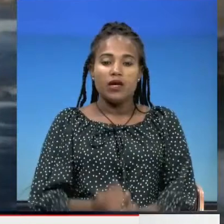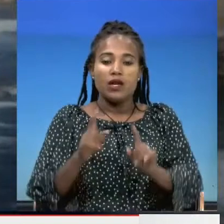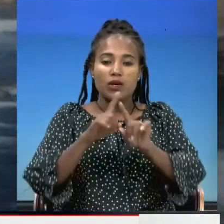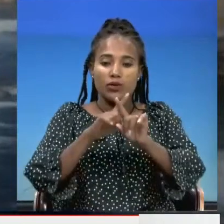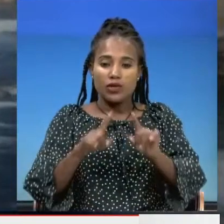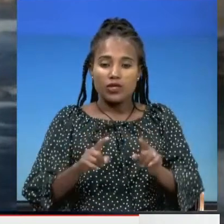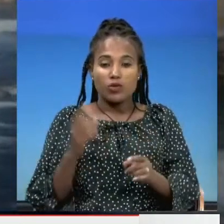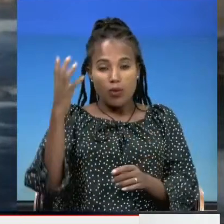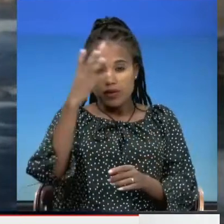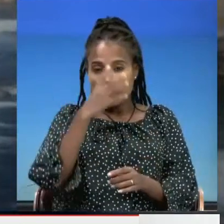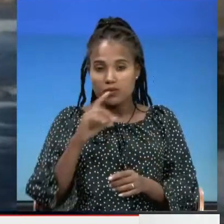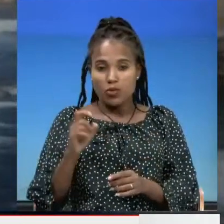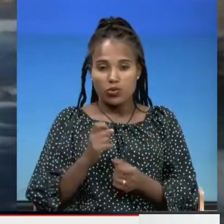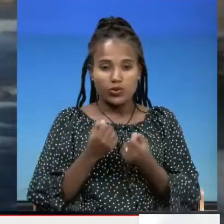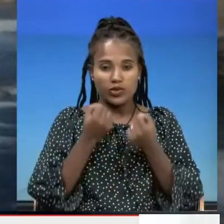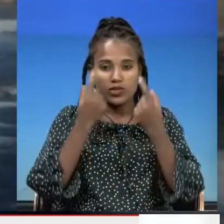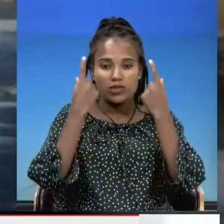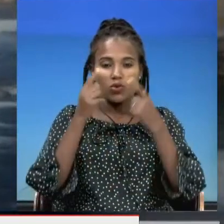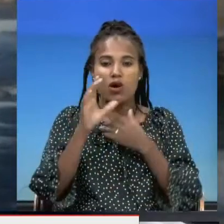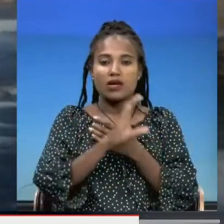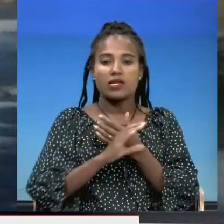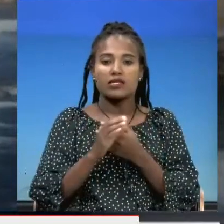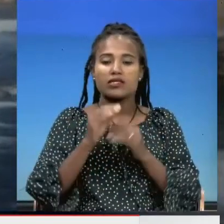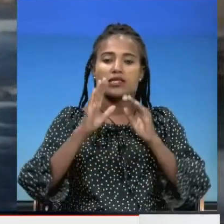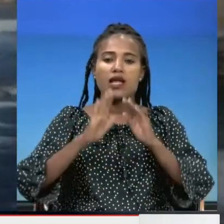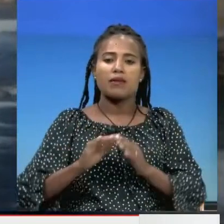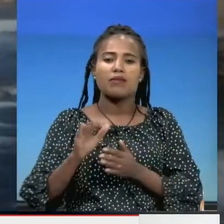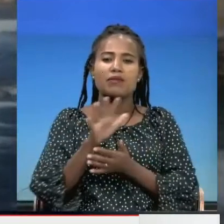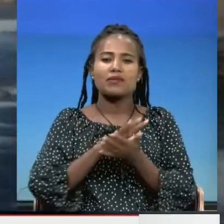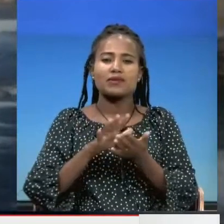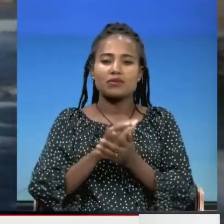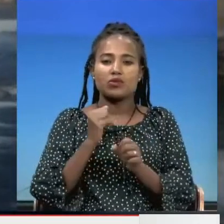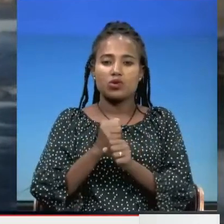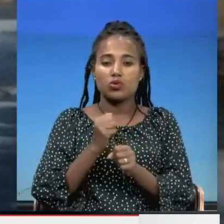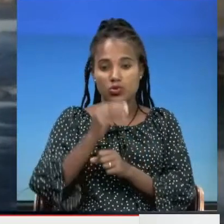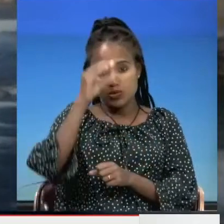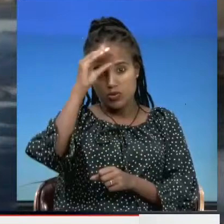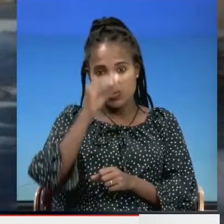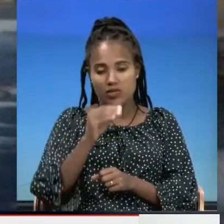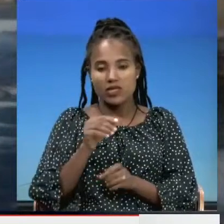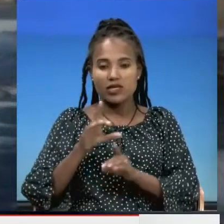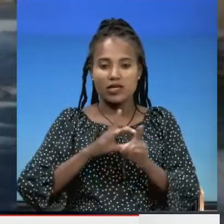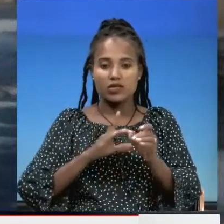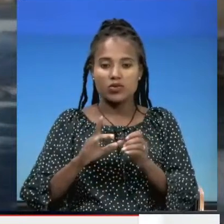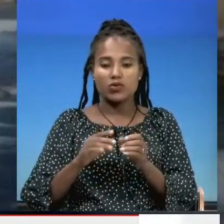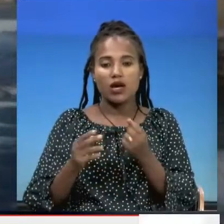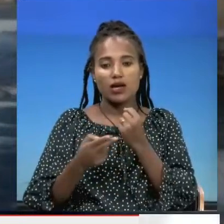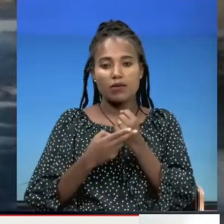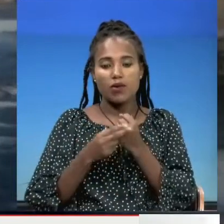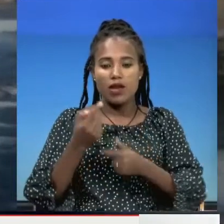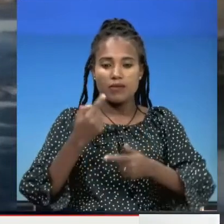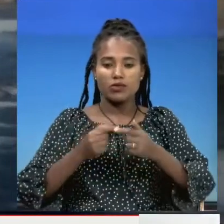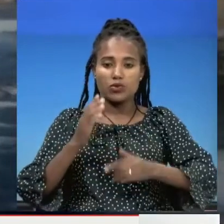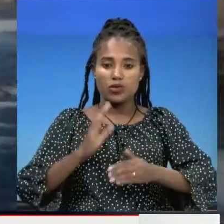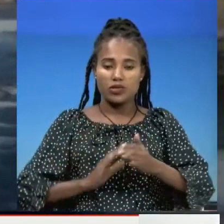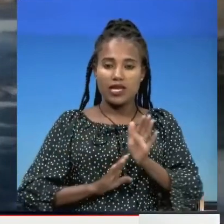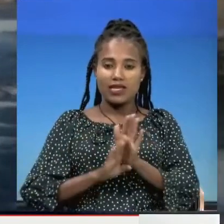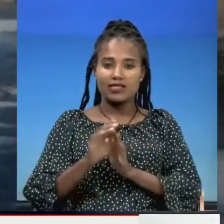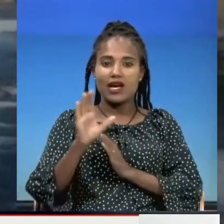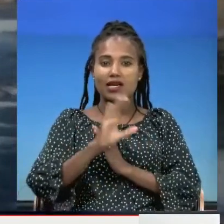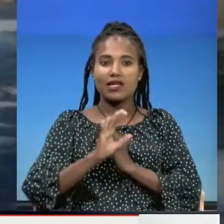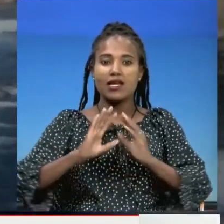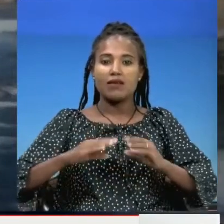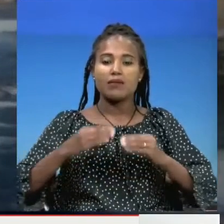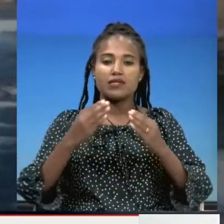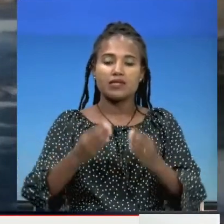ለዩነታችን ውበታችን መሆኑን ተረድተው ሀገራችንን ሰላም ለመንሳት የሚሰሩ ሰዎች ከድርጊታቸው ታቅበው ለመጪው ትውልድ ያደገች ሀገር